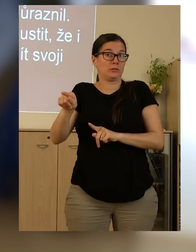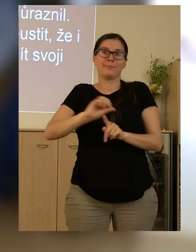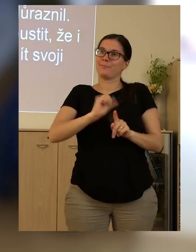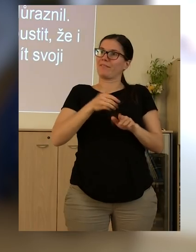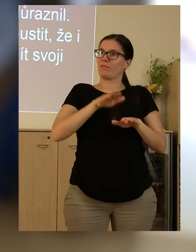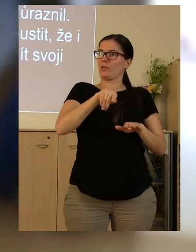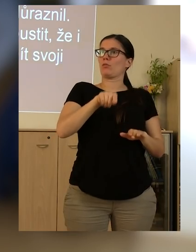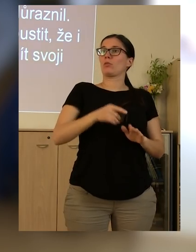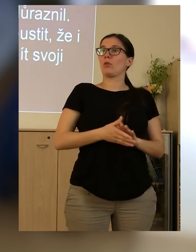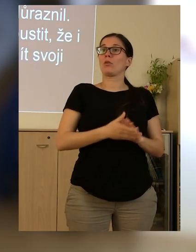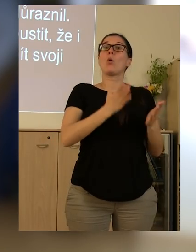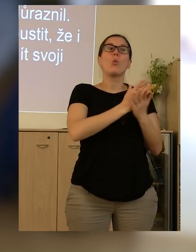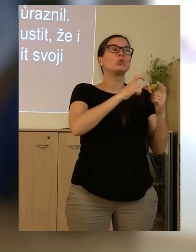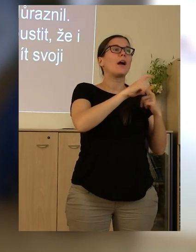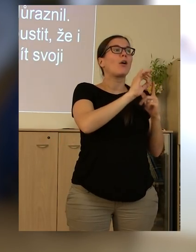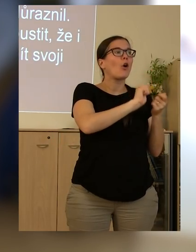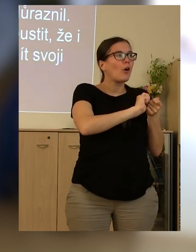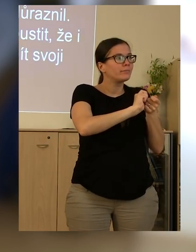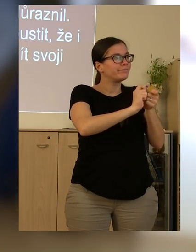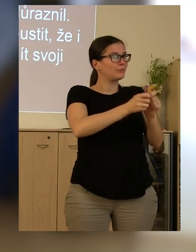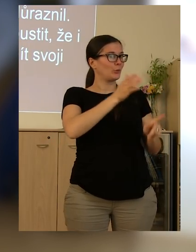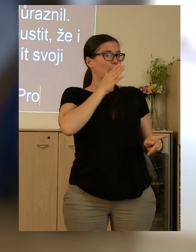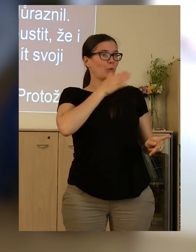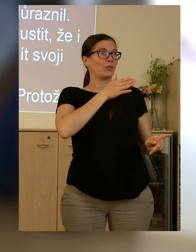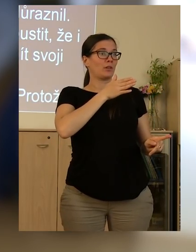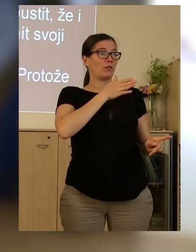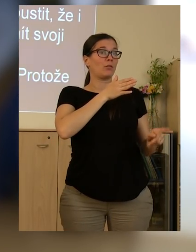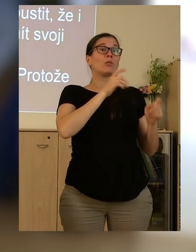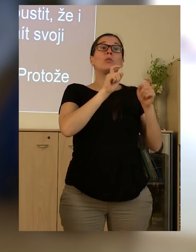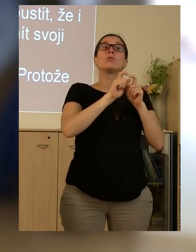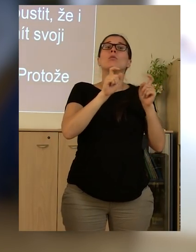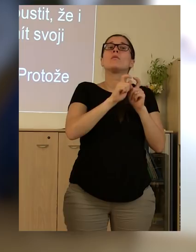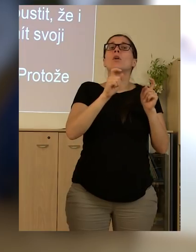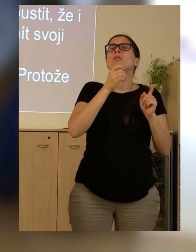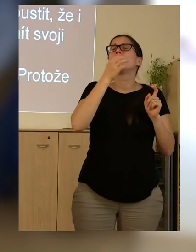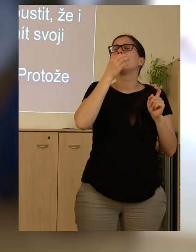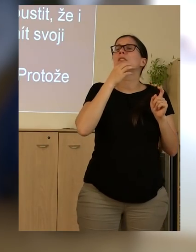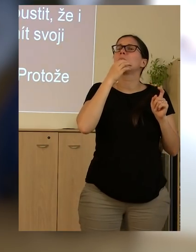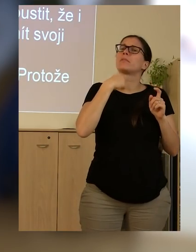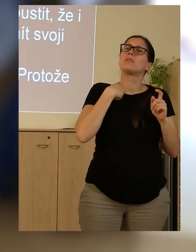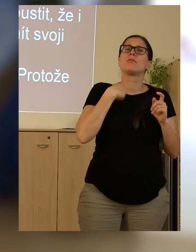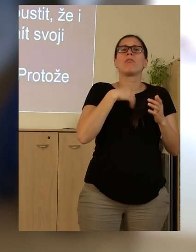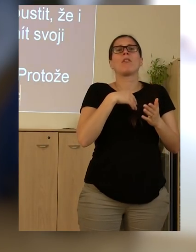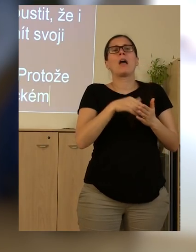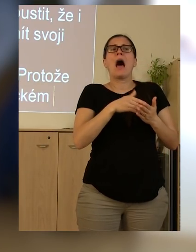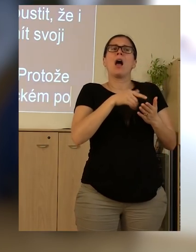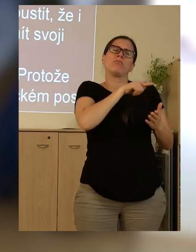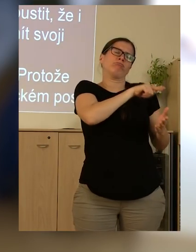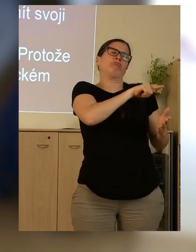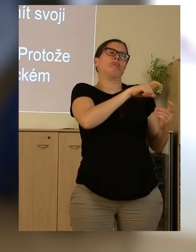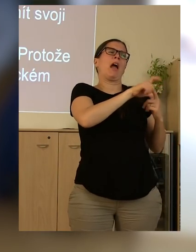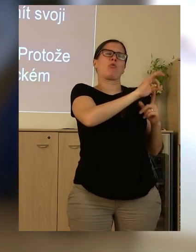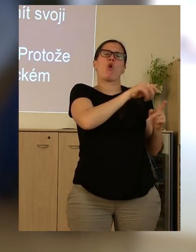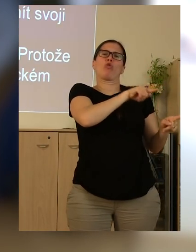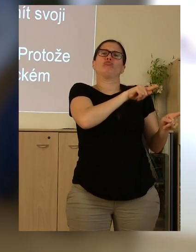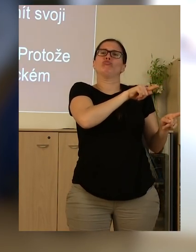Už tím se to ego mění. Protože pokud trvám na egoistickém postoji,